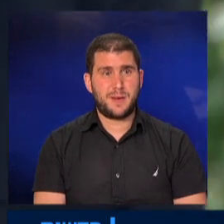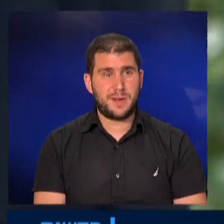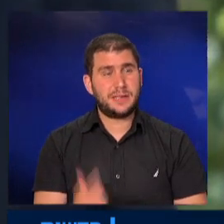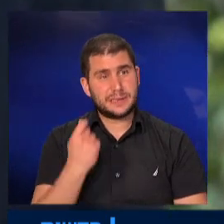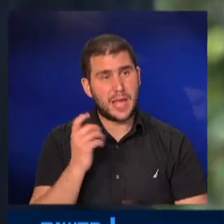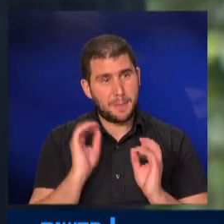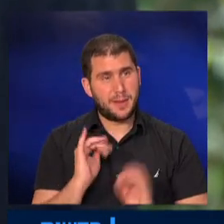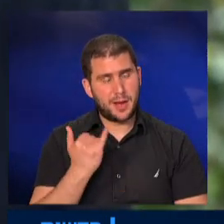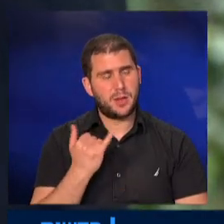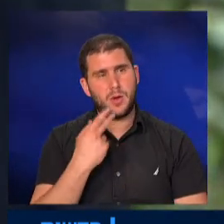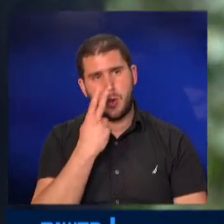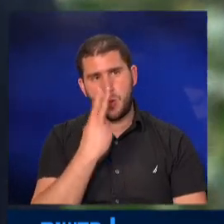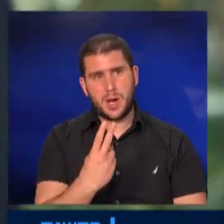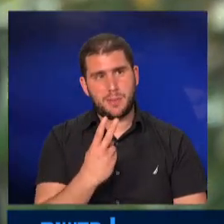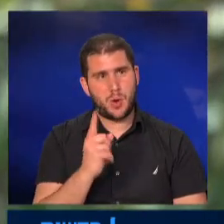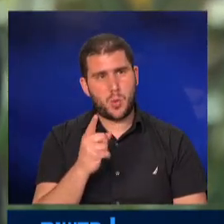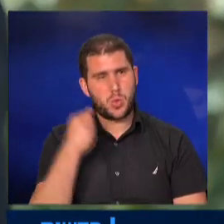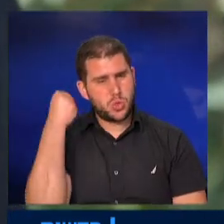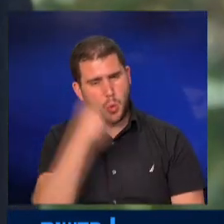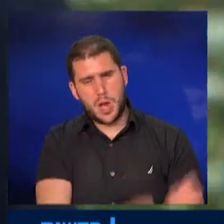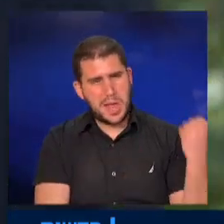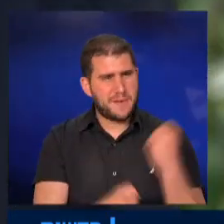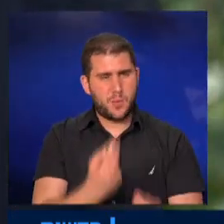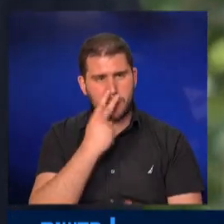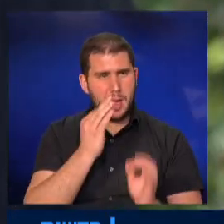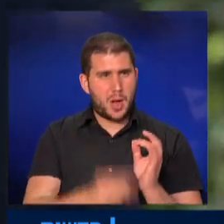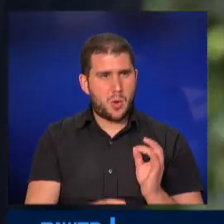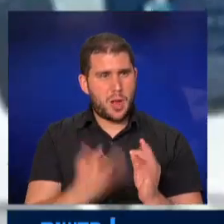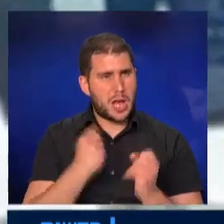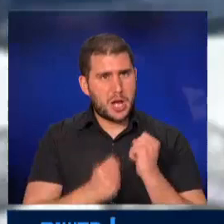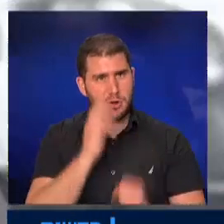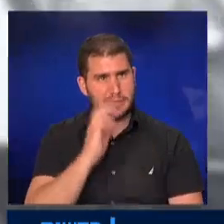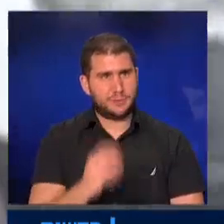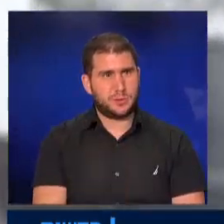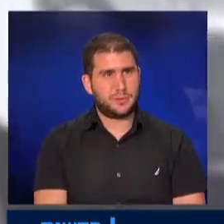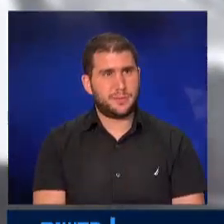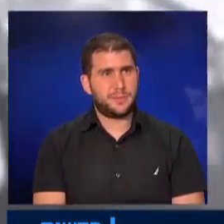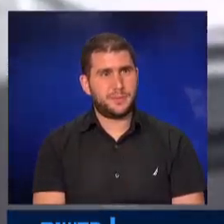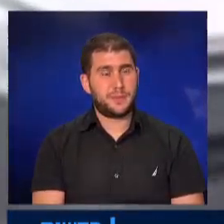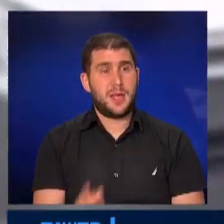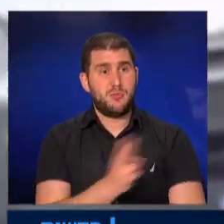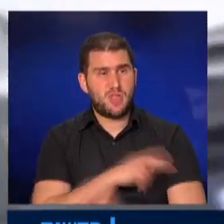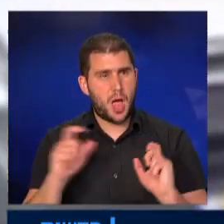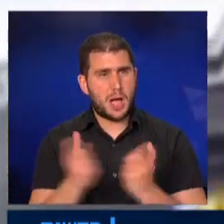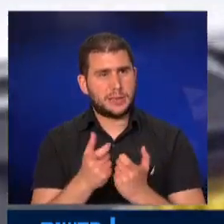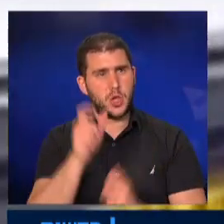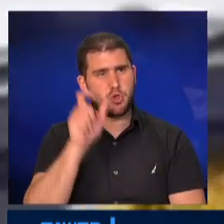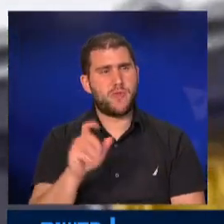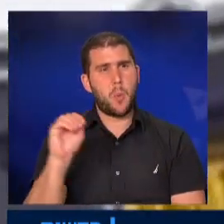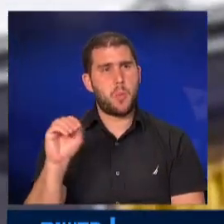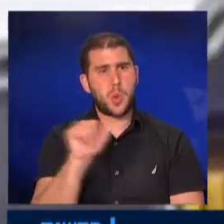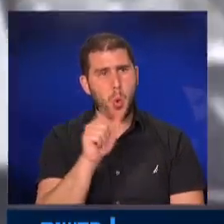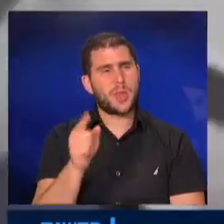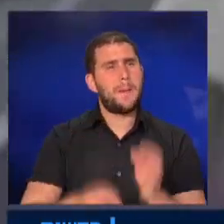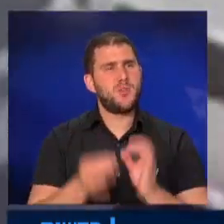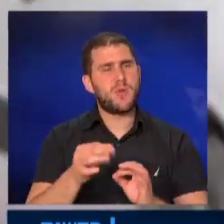קצת, האמת שכן, כי בכל זאת רואים איך הוא תוקף ורואים הכל וזה, היה לי קשה לצפות. המשטרה עצרה אתמול את תושב העיר מוטי אורן, ובית